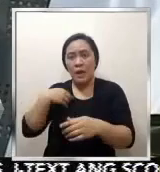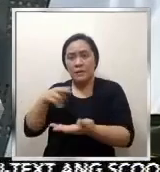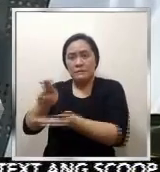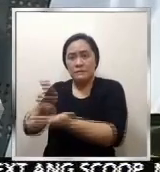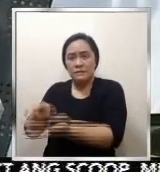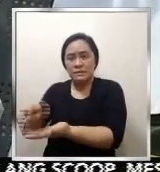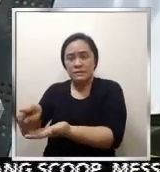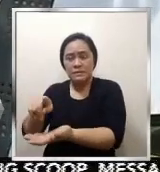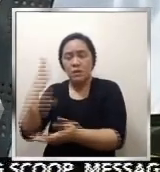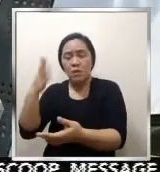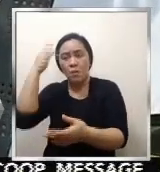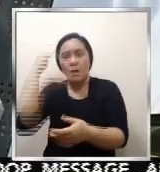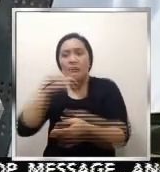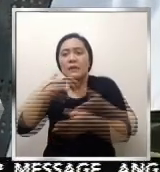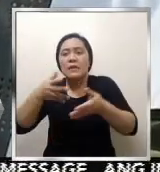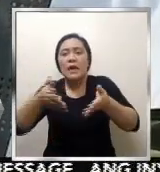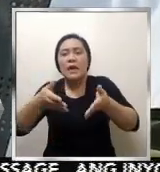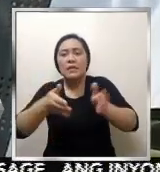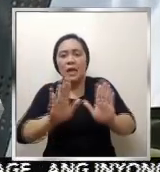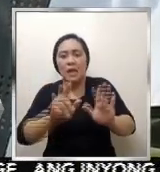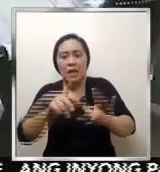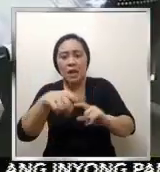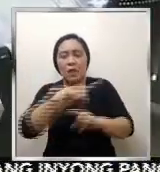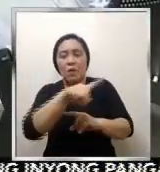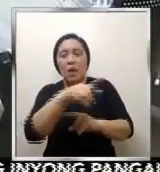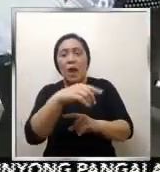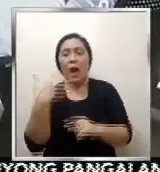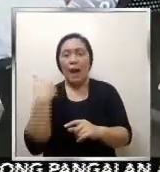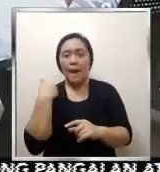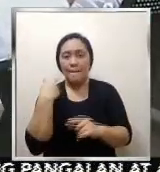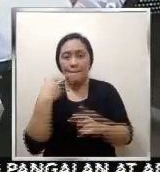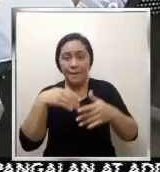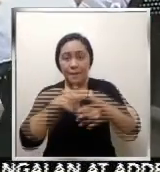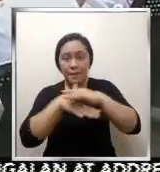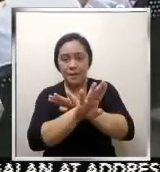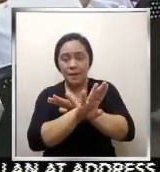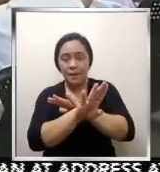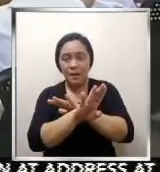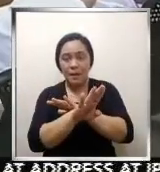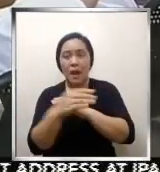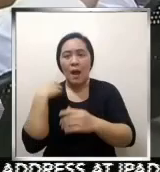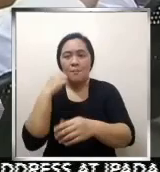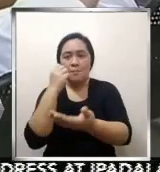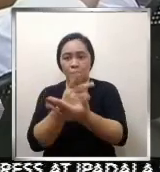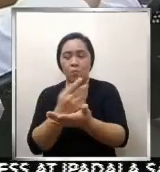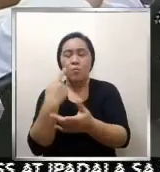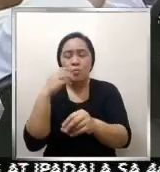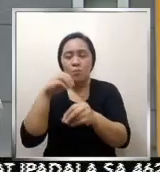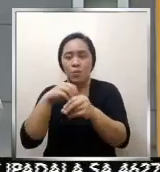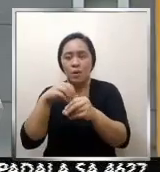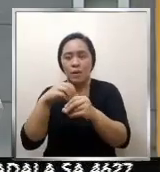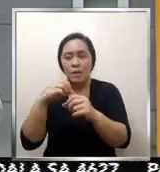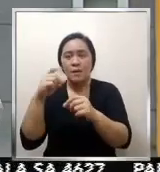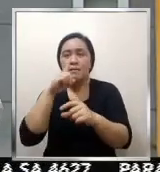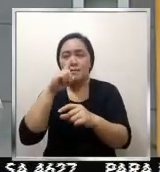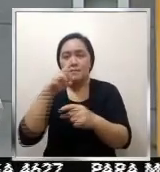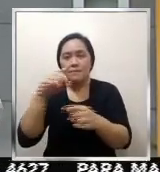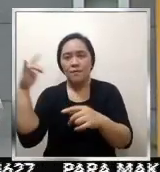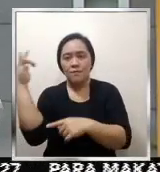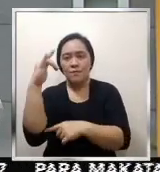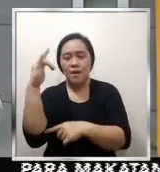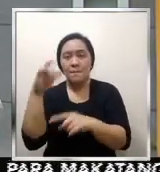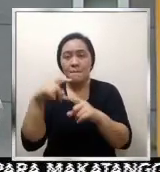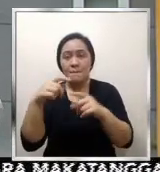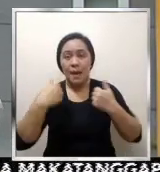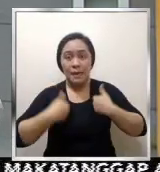mga confirmed flight ngayong araw. Wala ring ligo ng ilang araw ang marami sa mga narito dahil walang shower ang palikuran sa parking